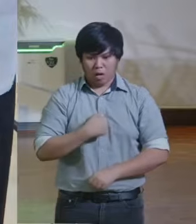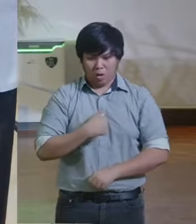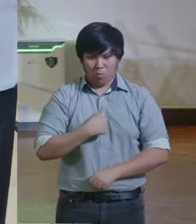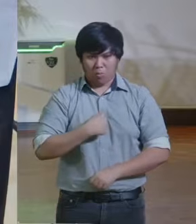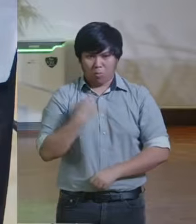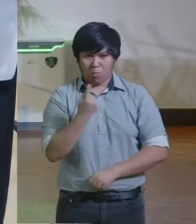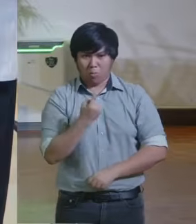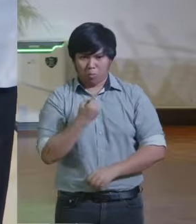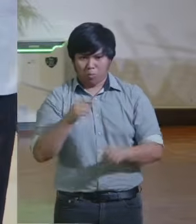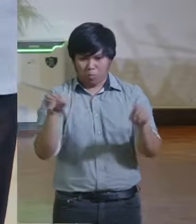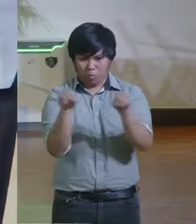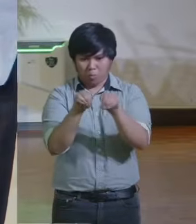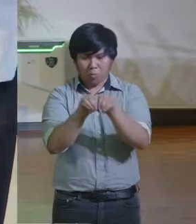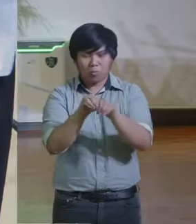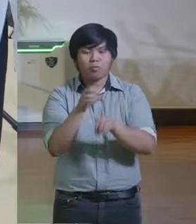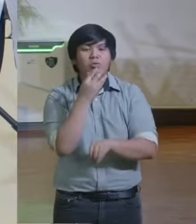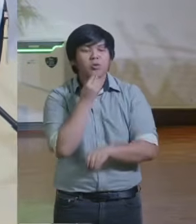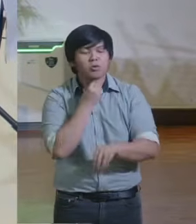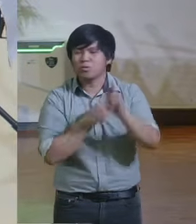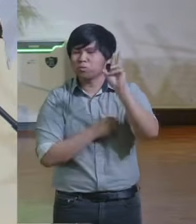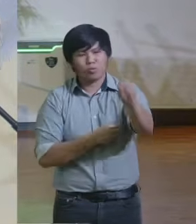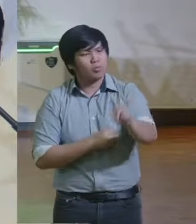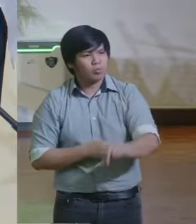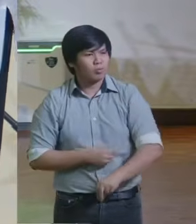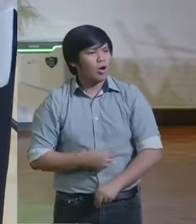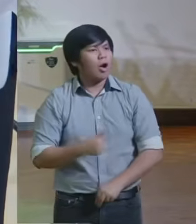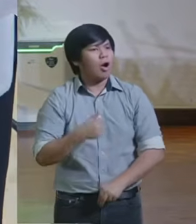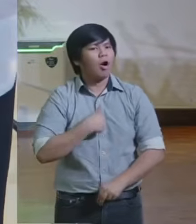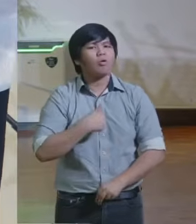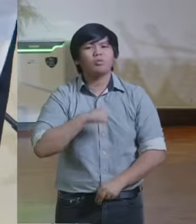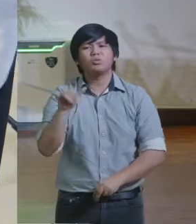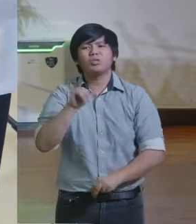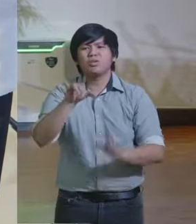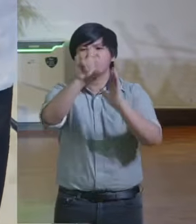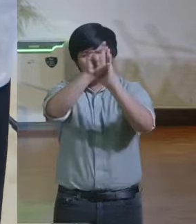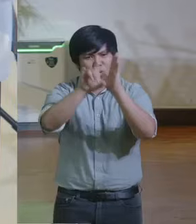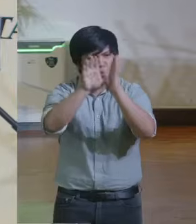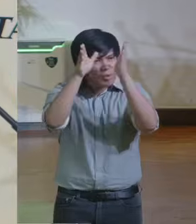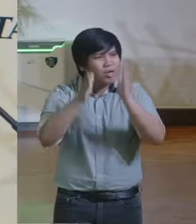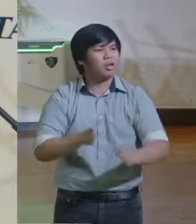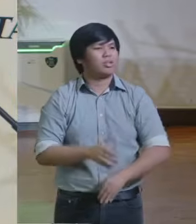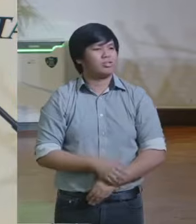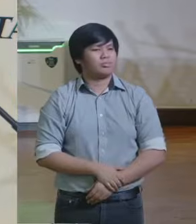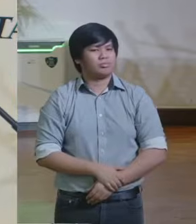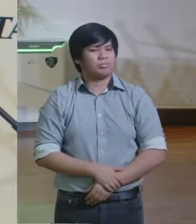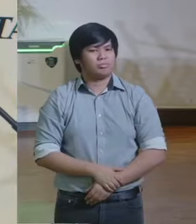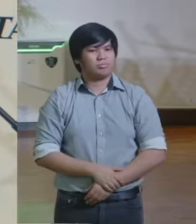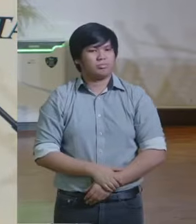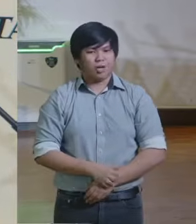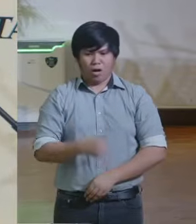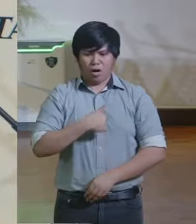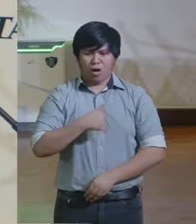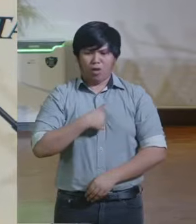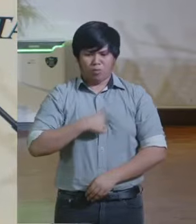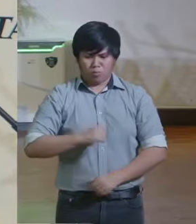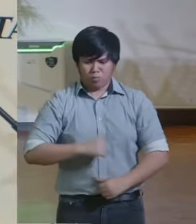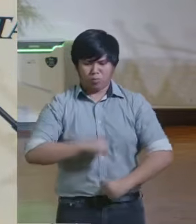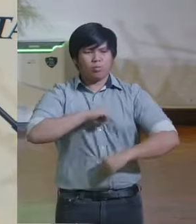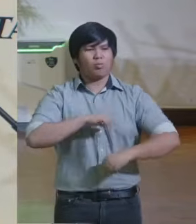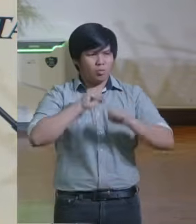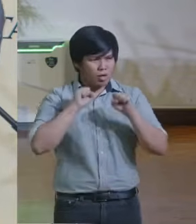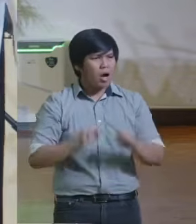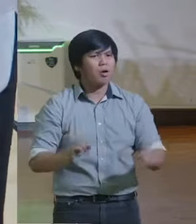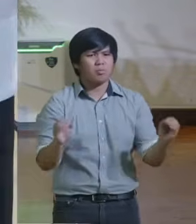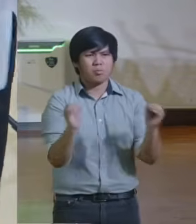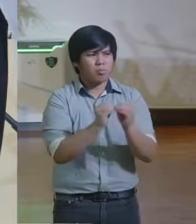Hudyo. So Philippians chapter 3, sabi niya, if anyone has any confidence in the flesh, I have more. Sabi